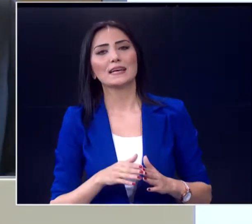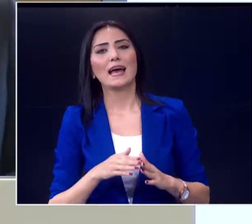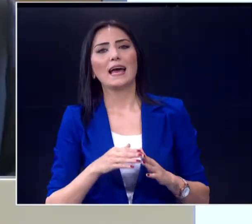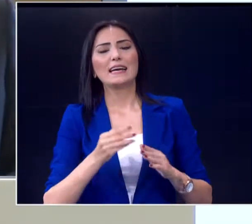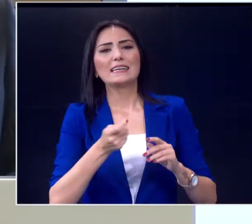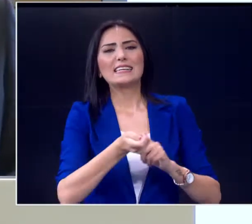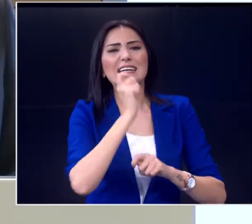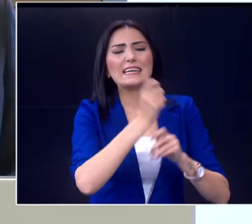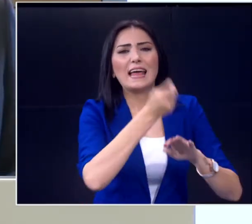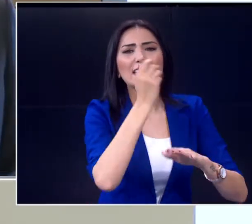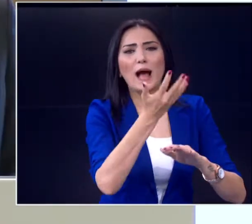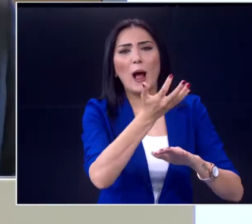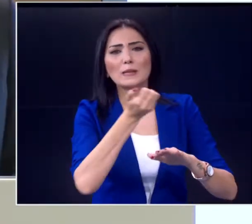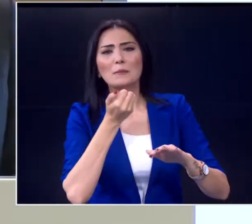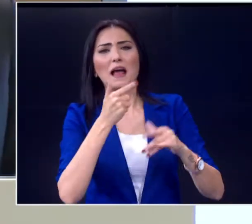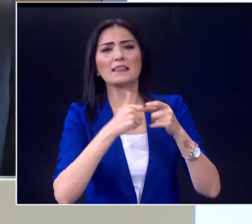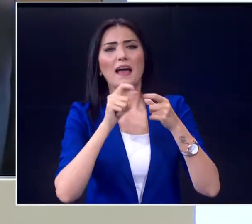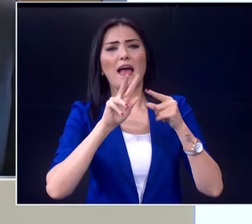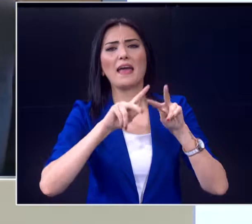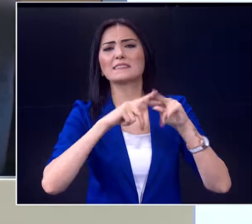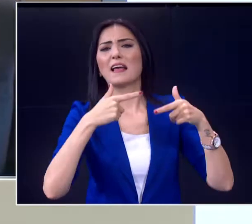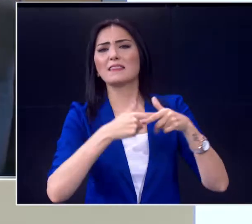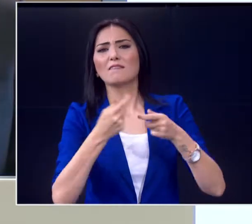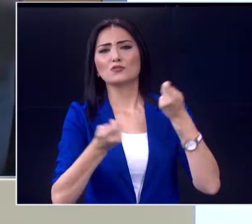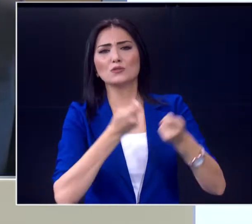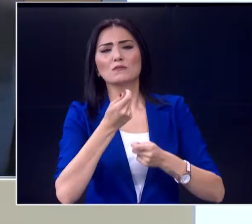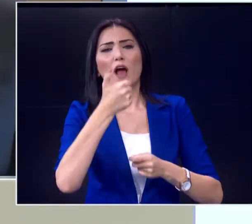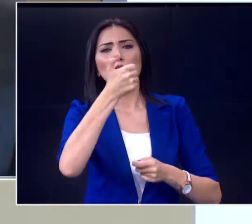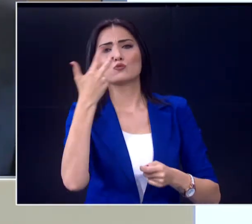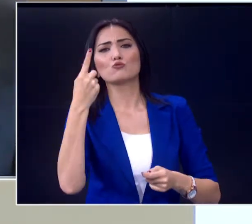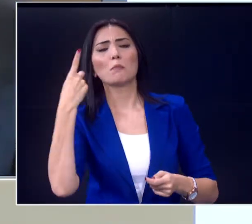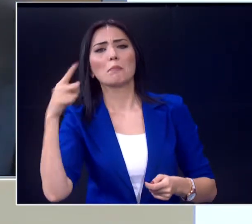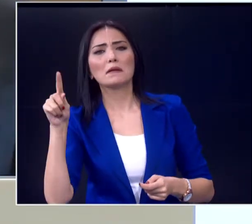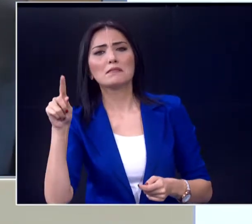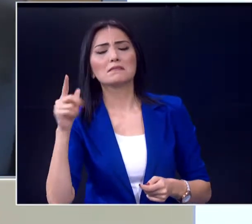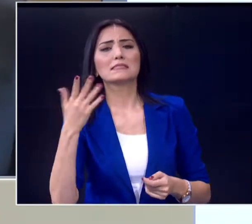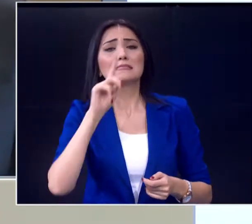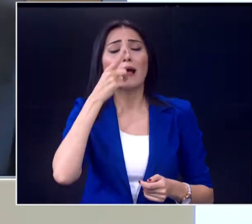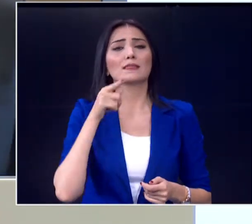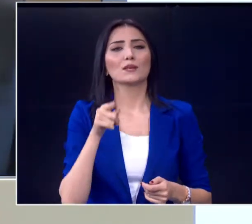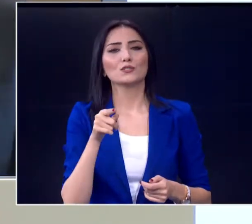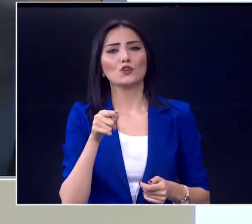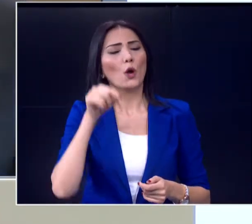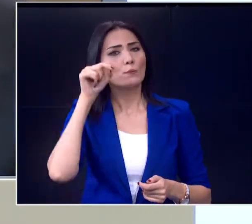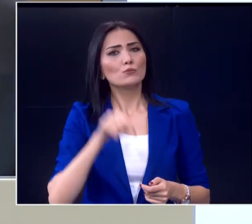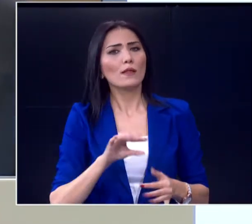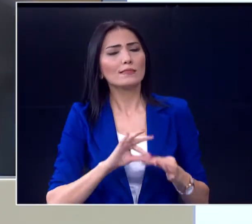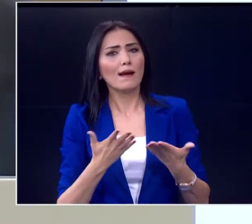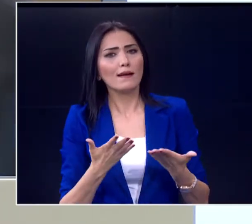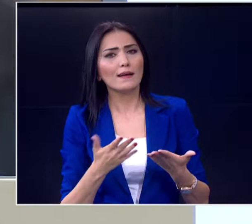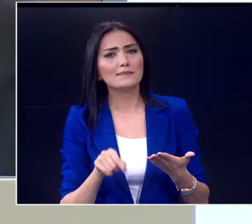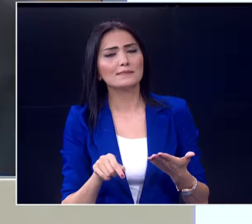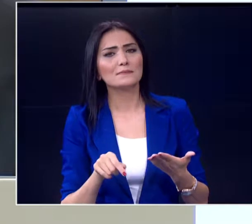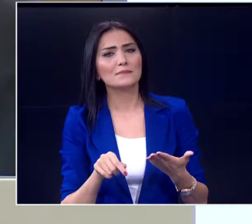kredi alabilen esnaf sayısı 63 bin lira. 63 bin sadece. Bugün ne kadar?